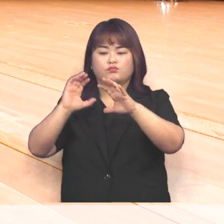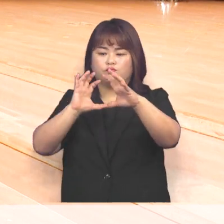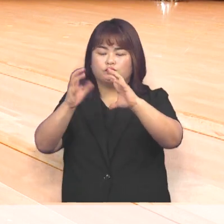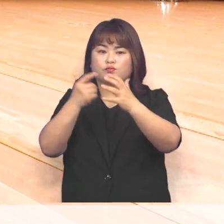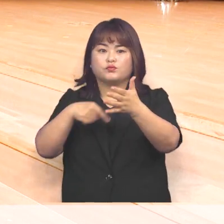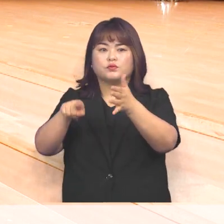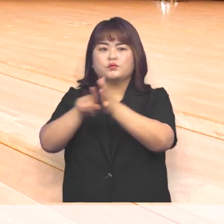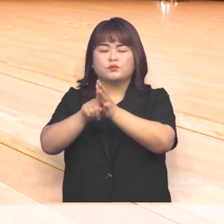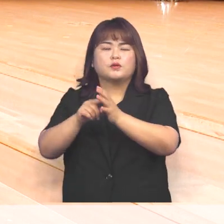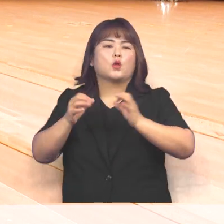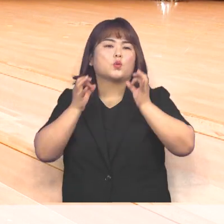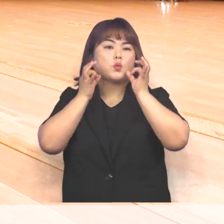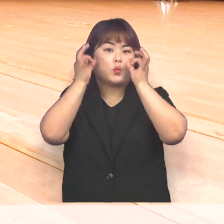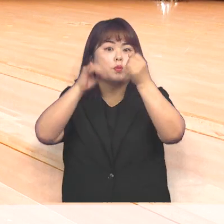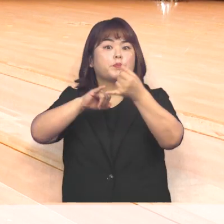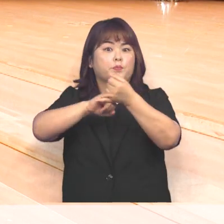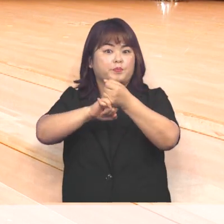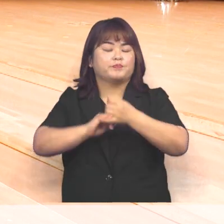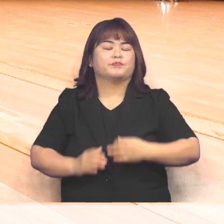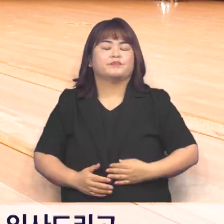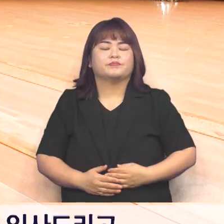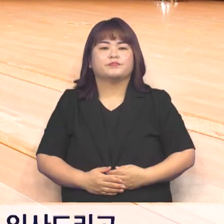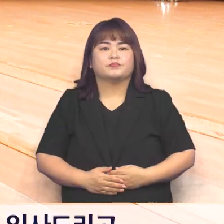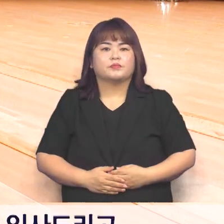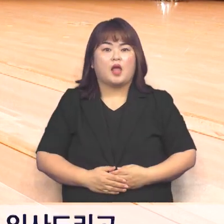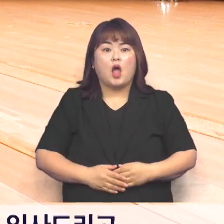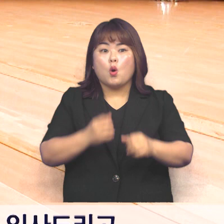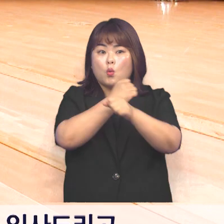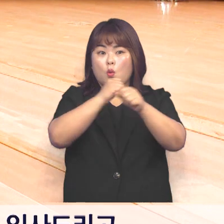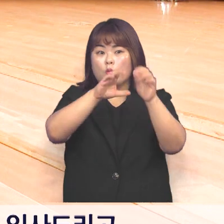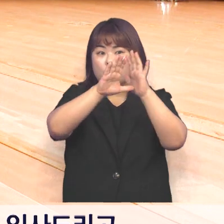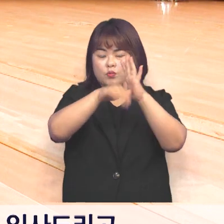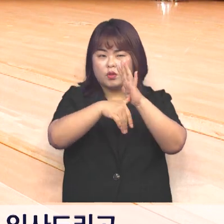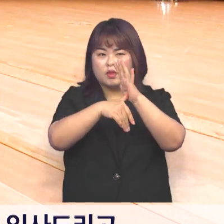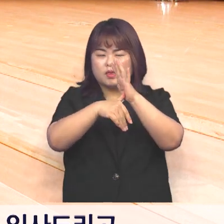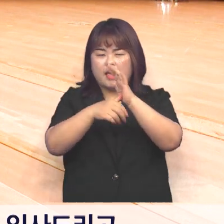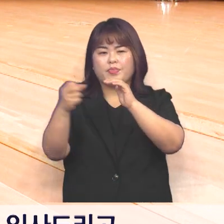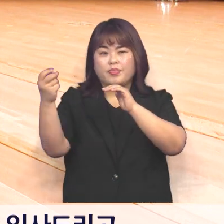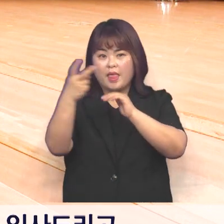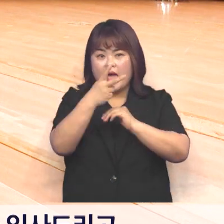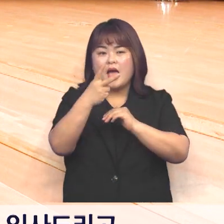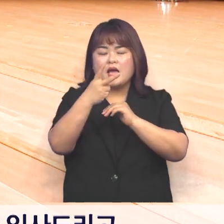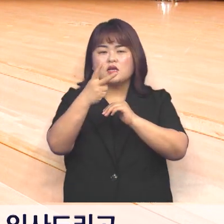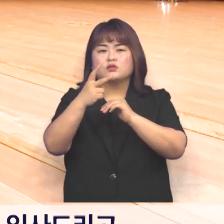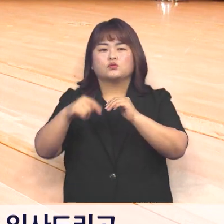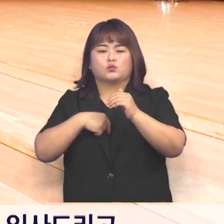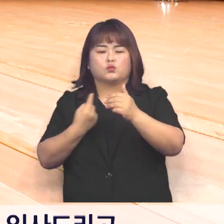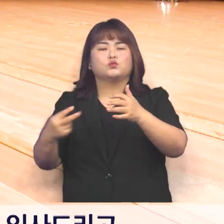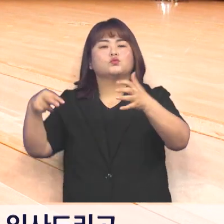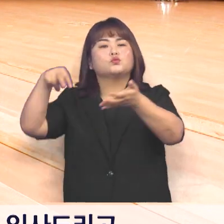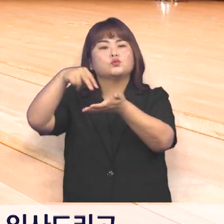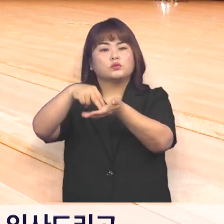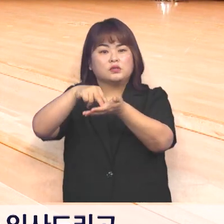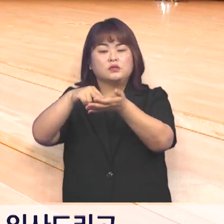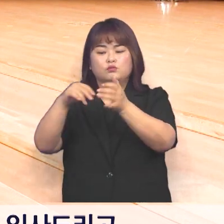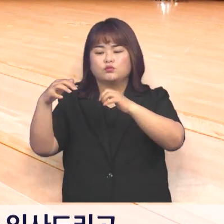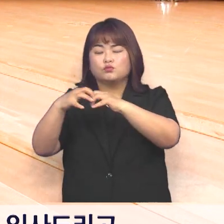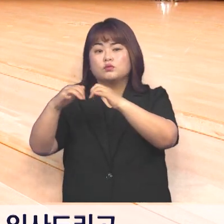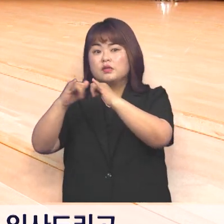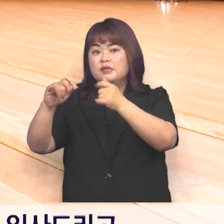위해서 노력을 하겠습니다. 광복절을 맞아서 다시 한번 독립투사